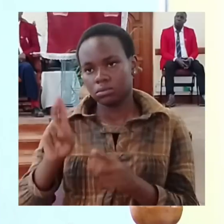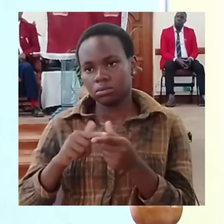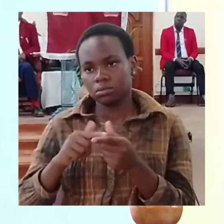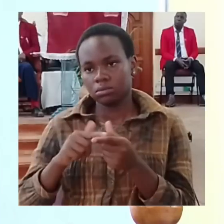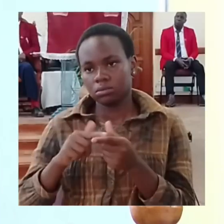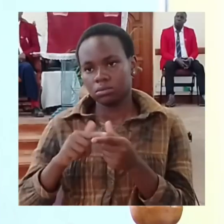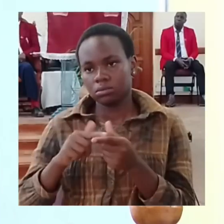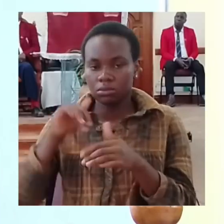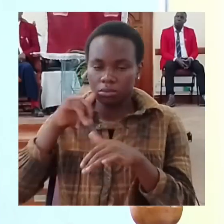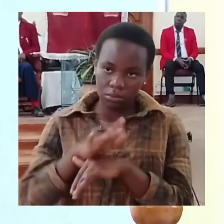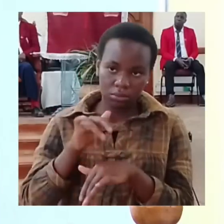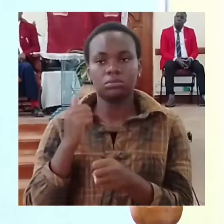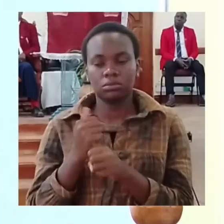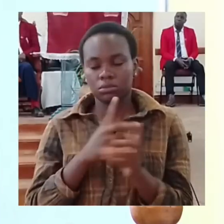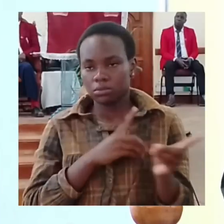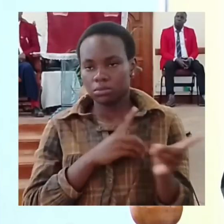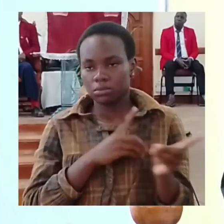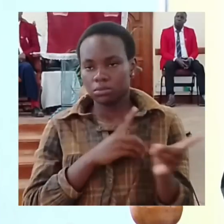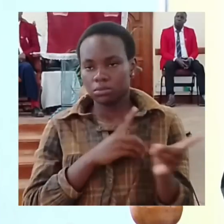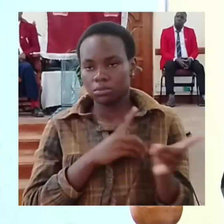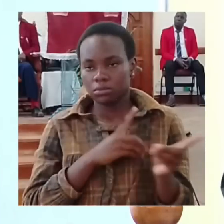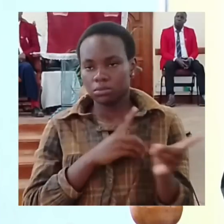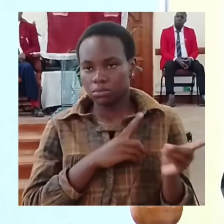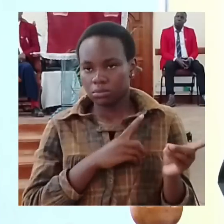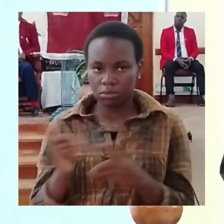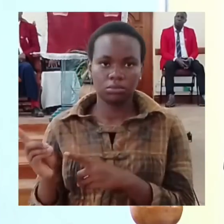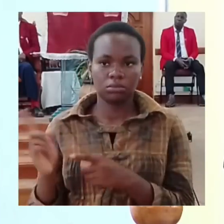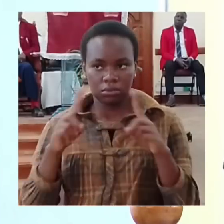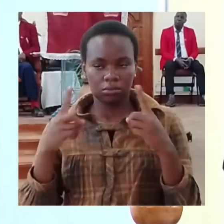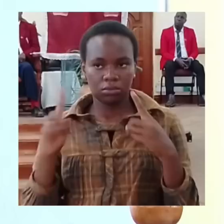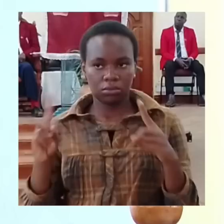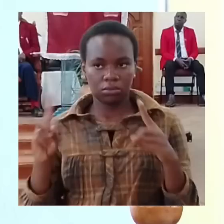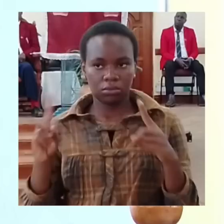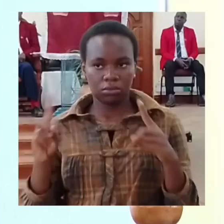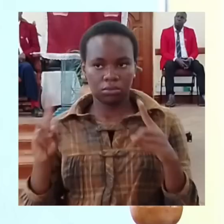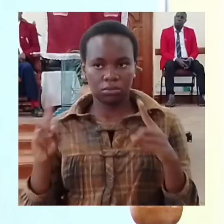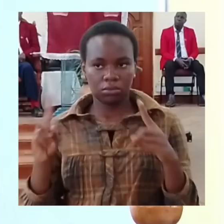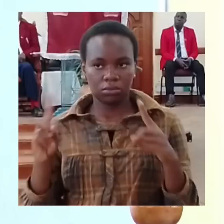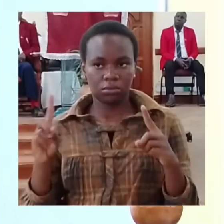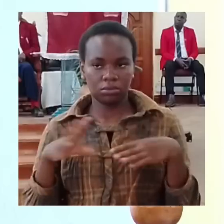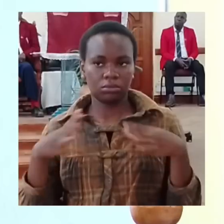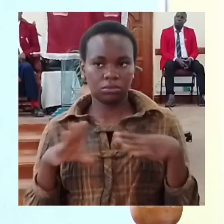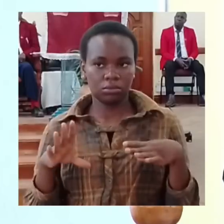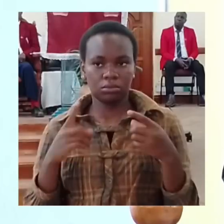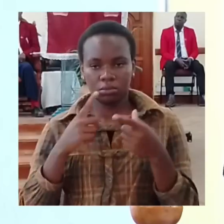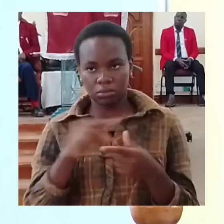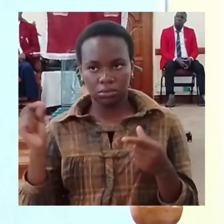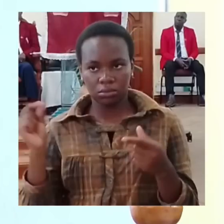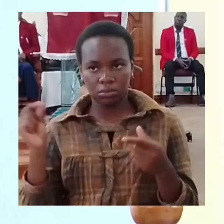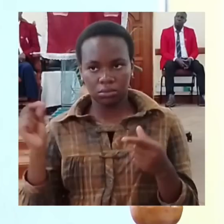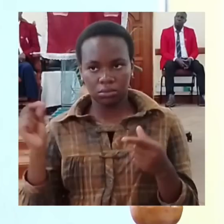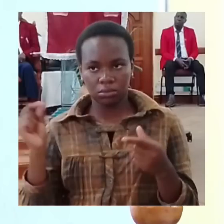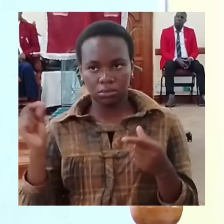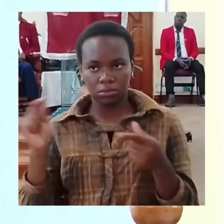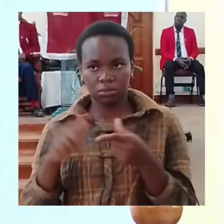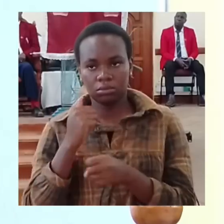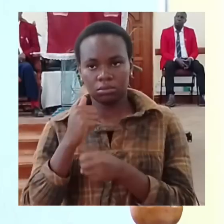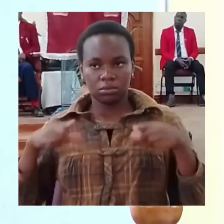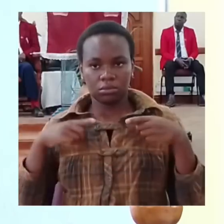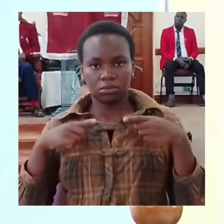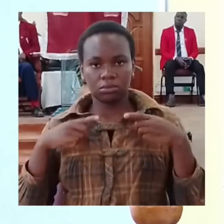mwatumwo. Thiei mukahunjiria andu aria angi. Thiei muture miturire ya kugocithia